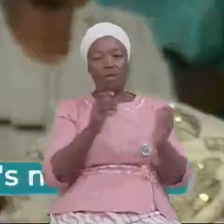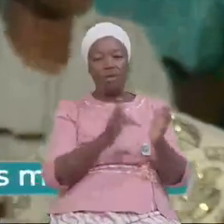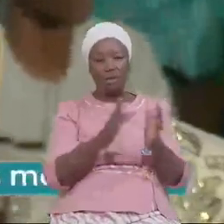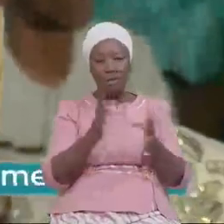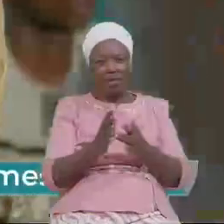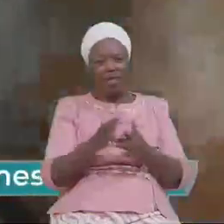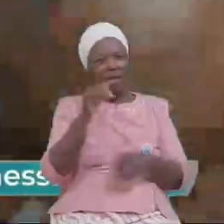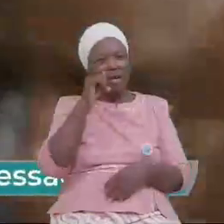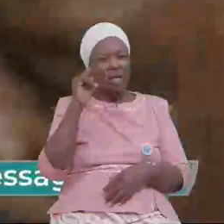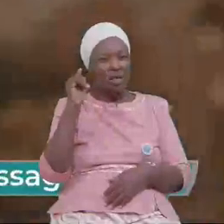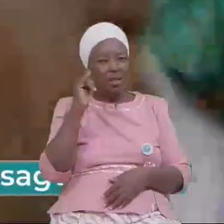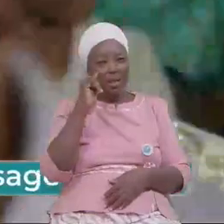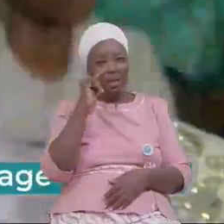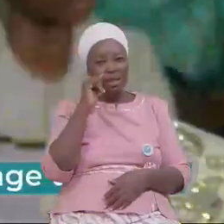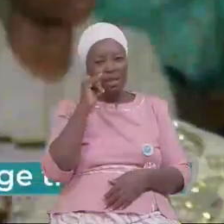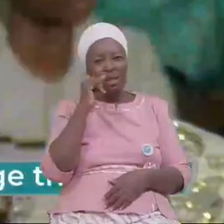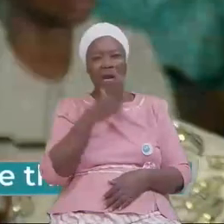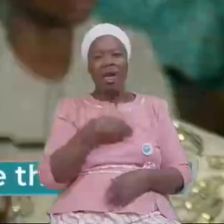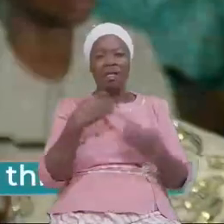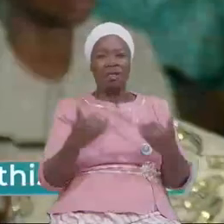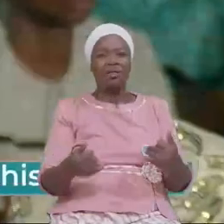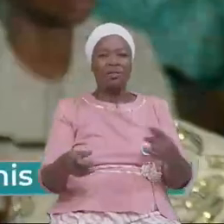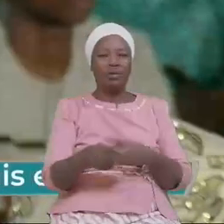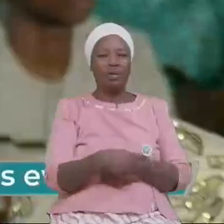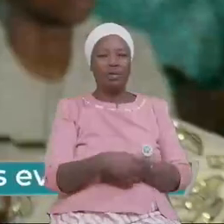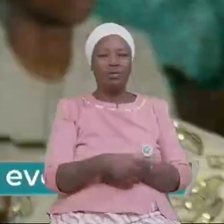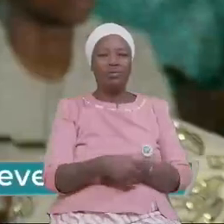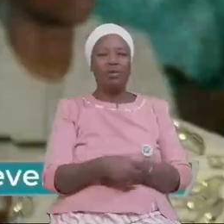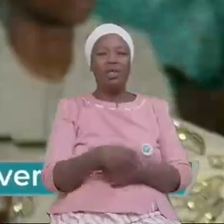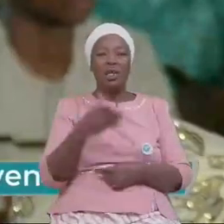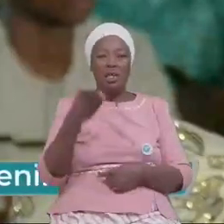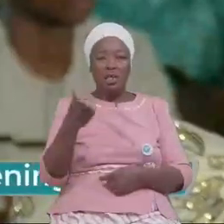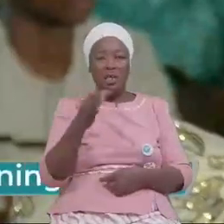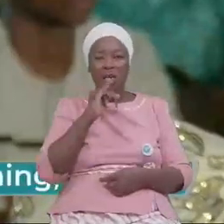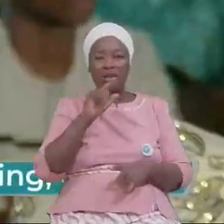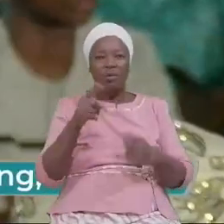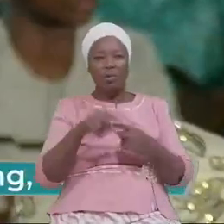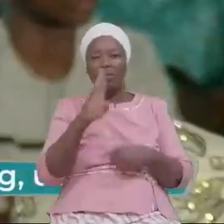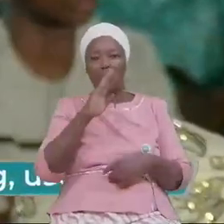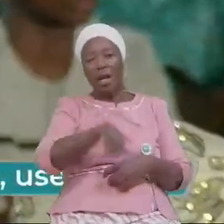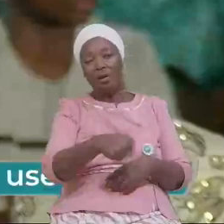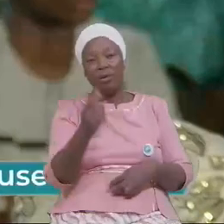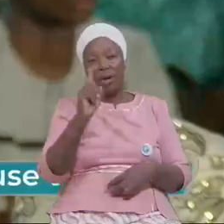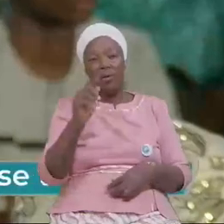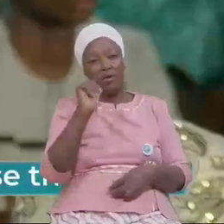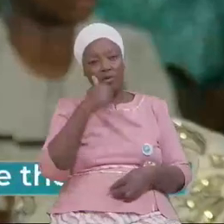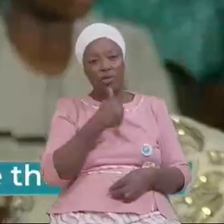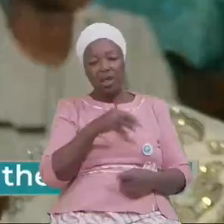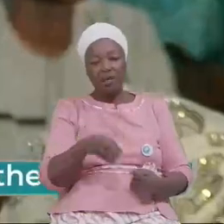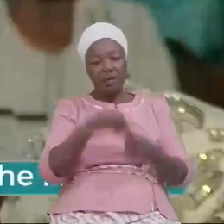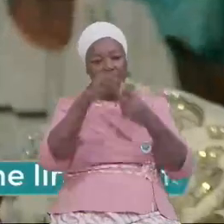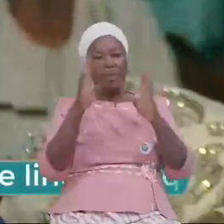tous ceux-là qui ont préparé au banquet avec Jésus hier. Il y aura encore une réunion